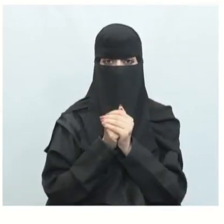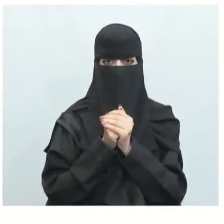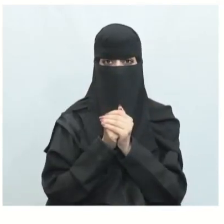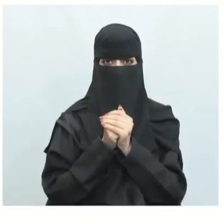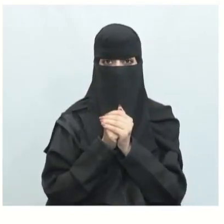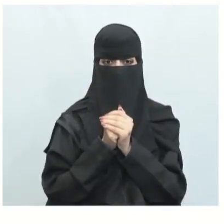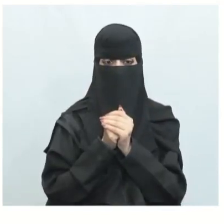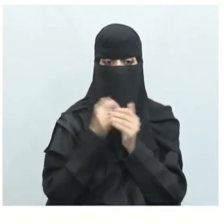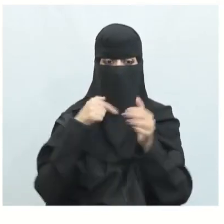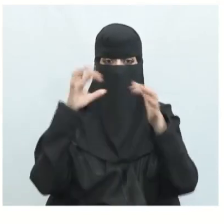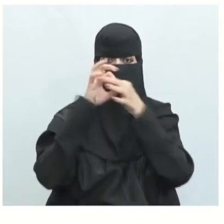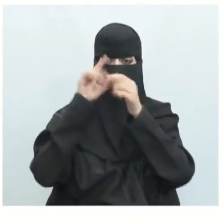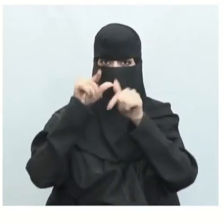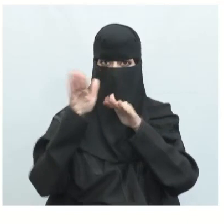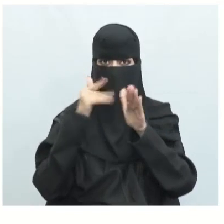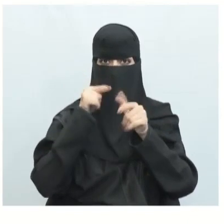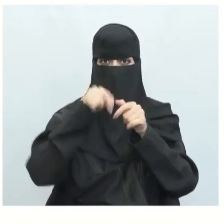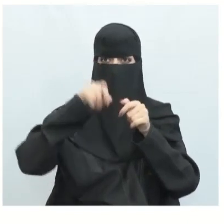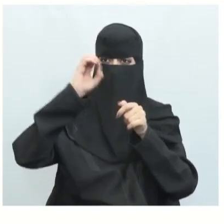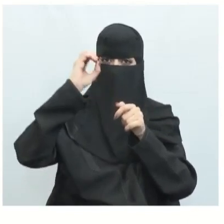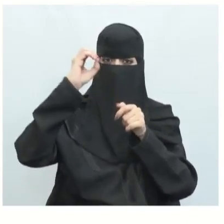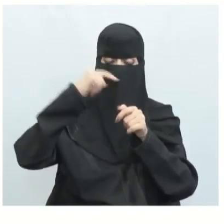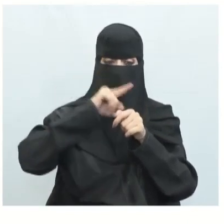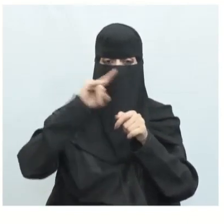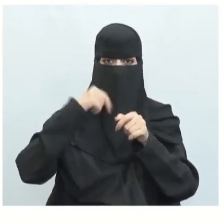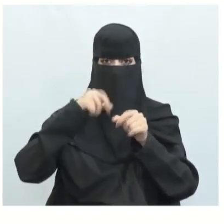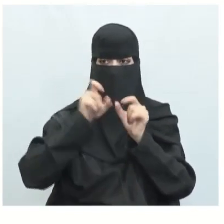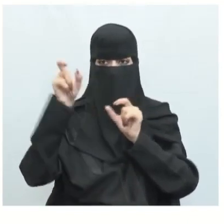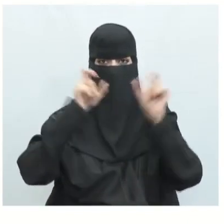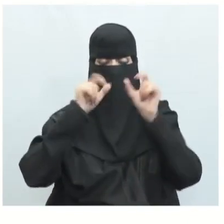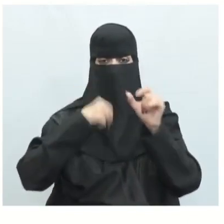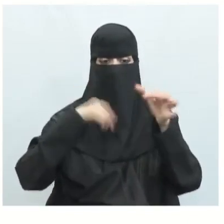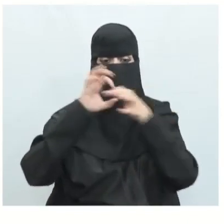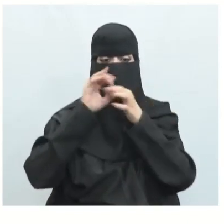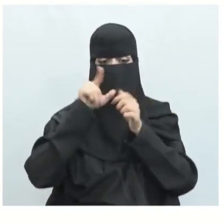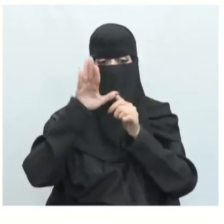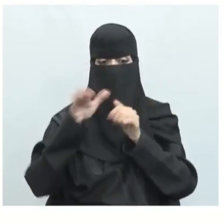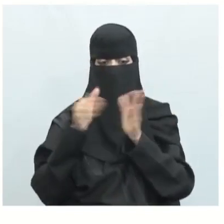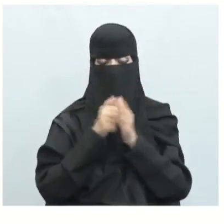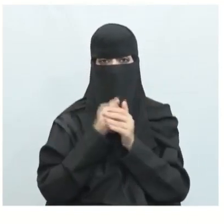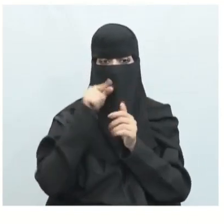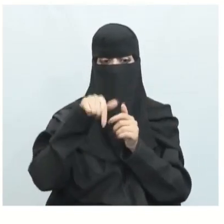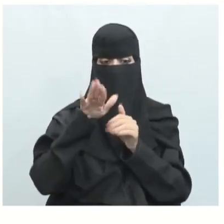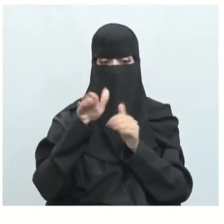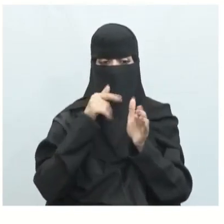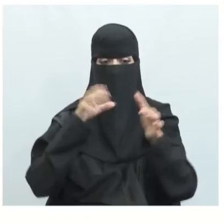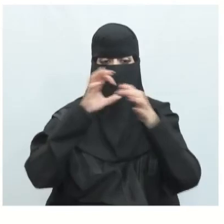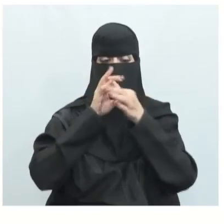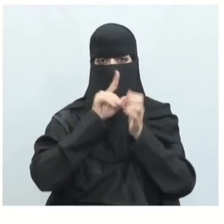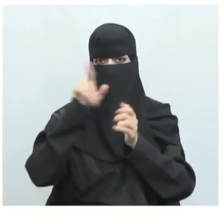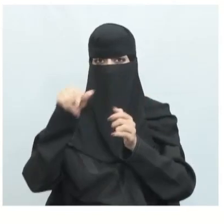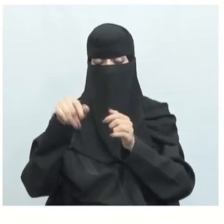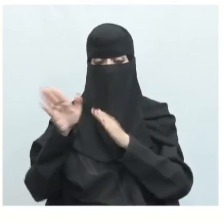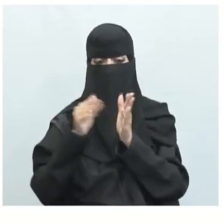او المرتبط فيها هذه العقده ما هي الحواف المرتبطه ب في الجراف مرتبطه